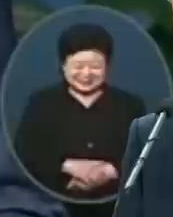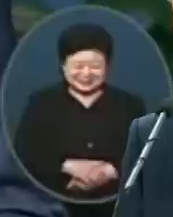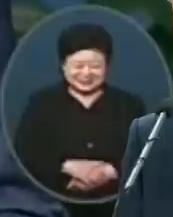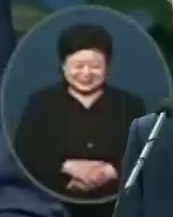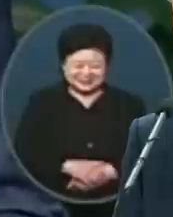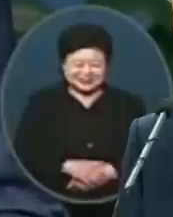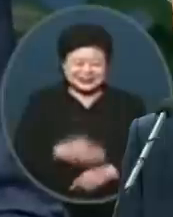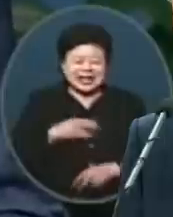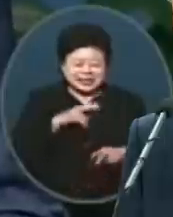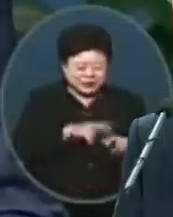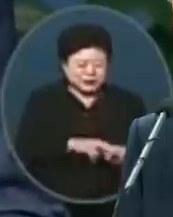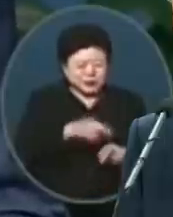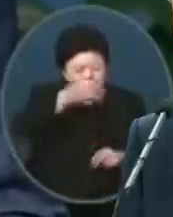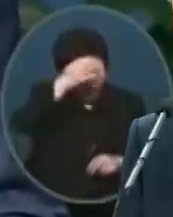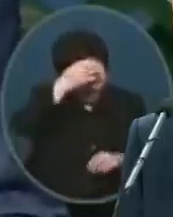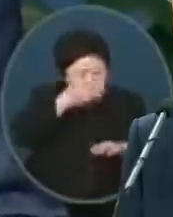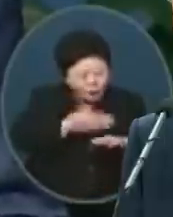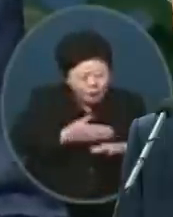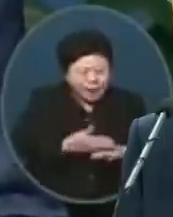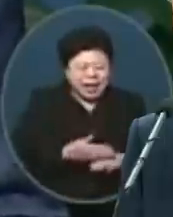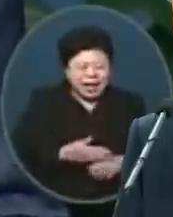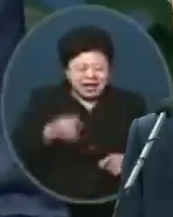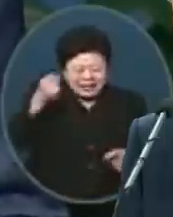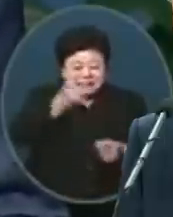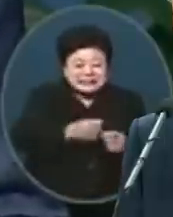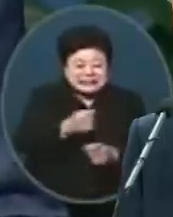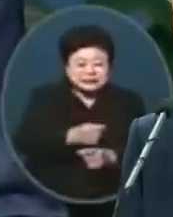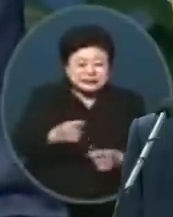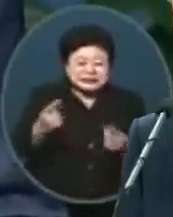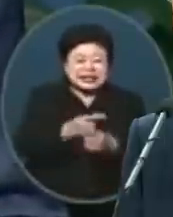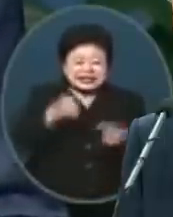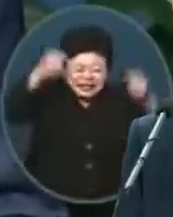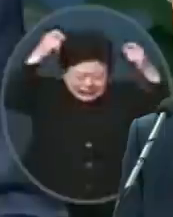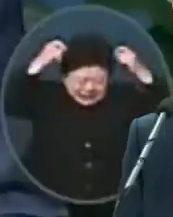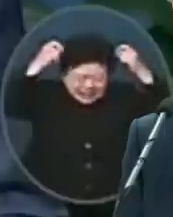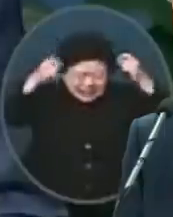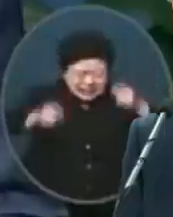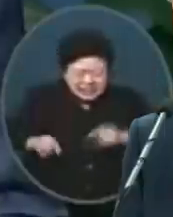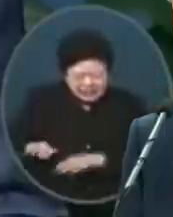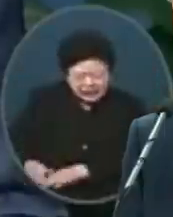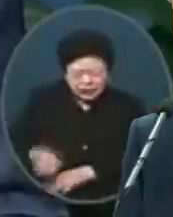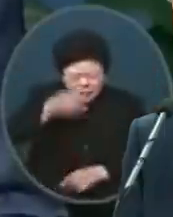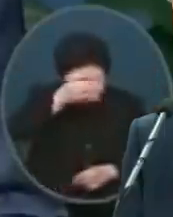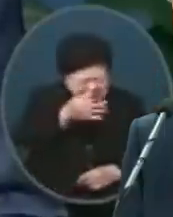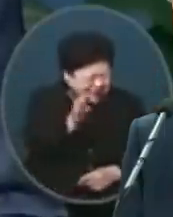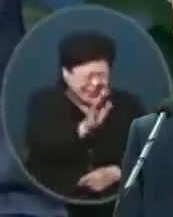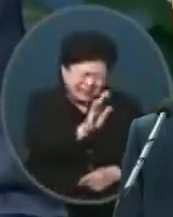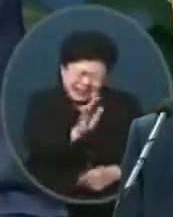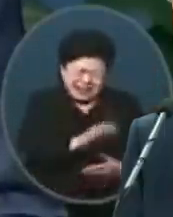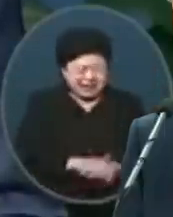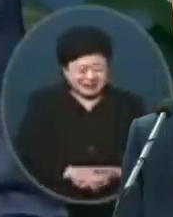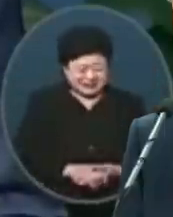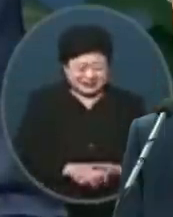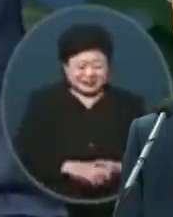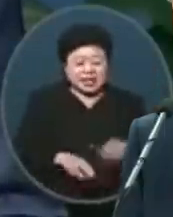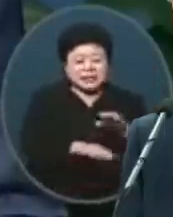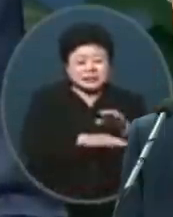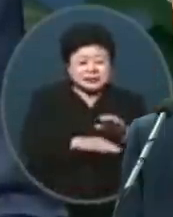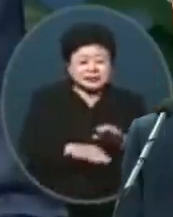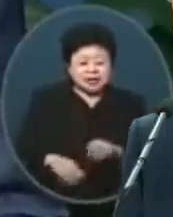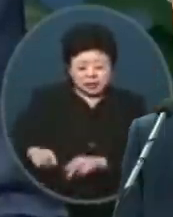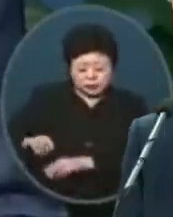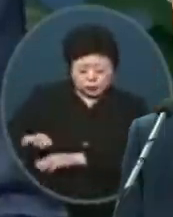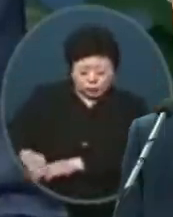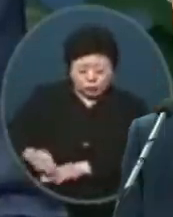몸만 태워줘서 고맙습니다. 짐은 내가 인고 하겠습니다. 짐을 이고 가나 차에